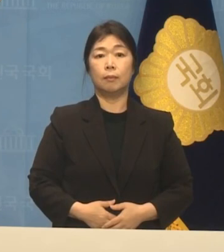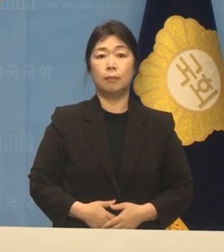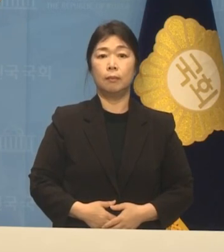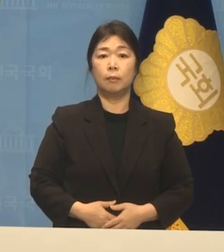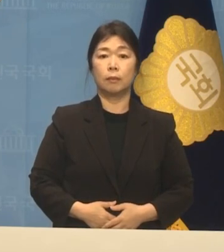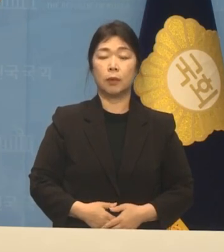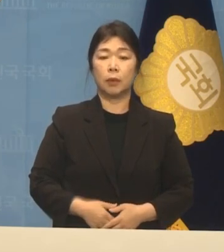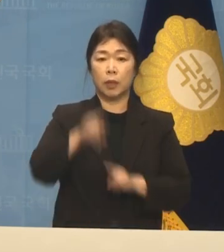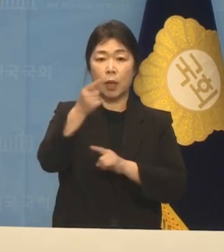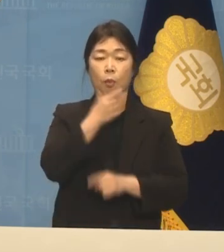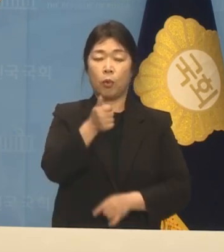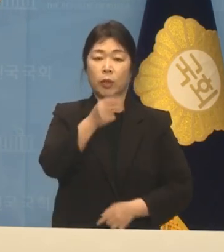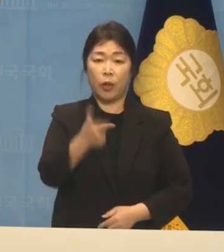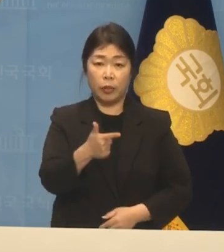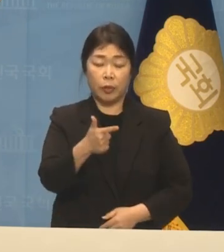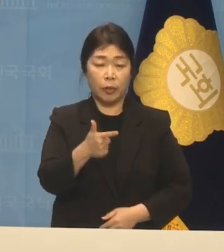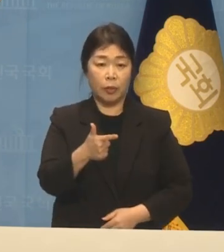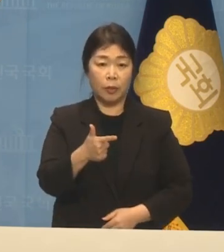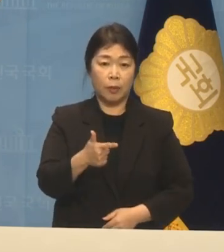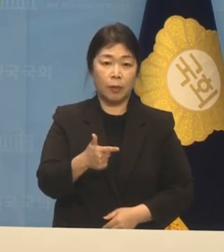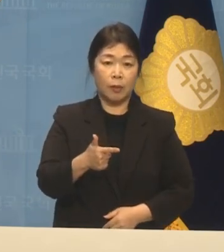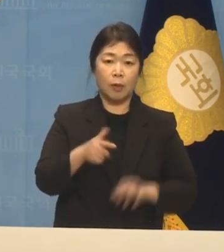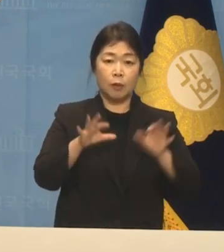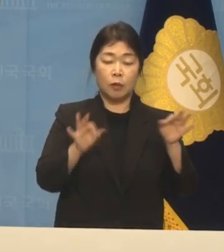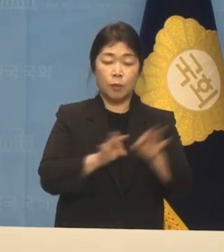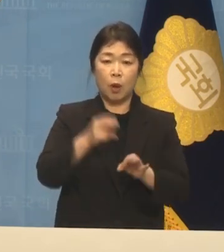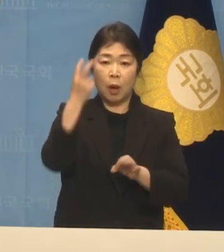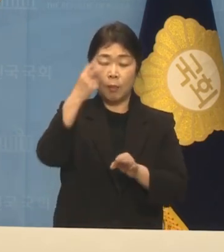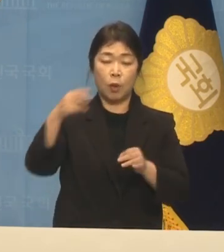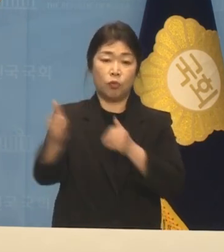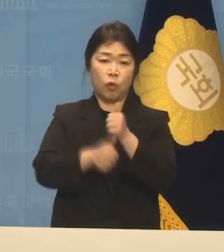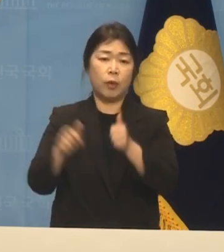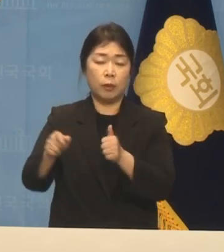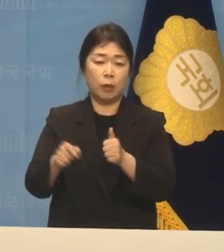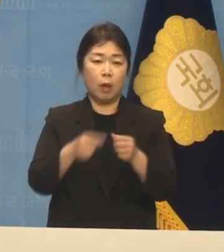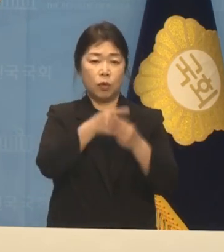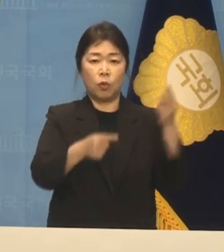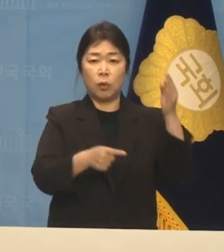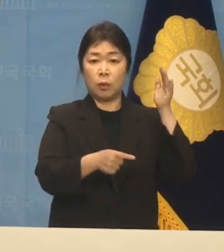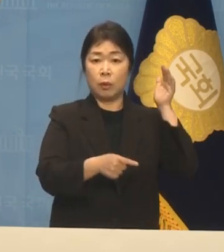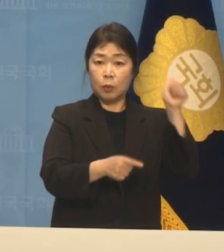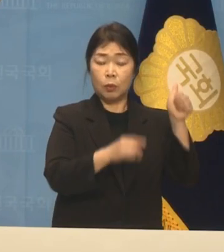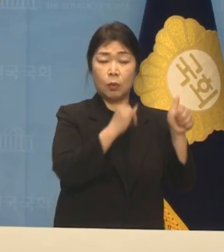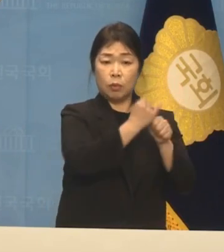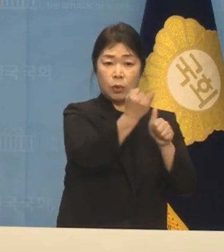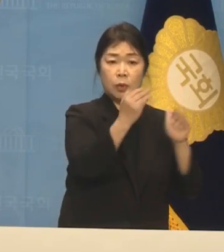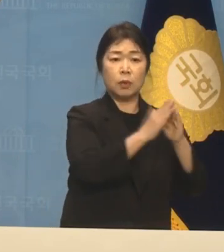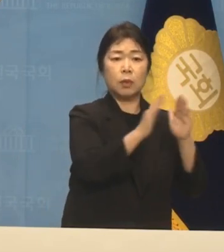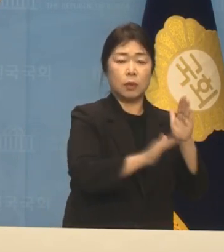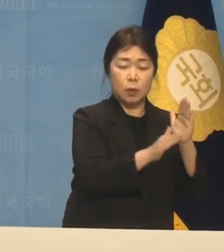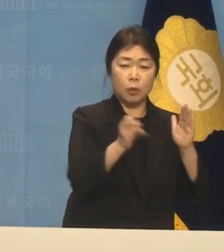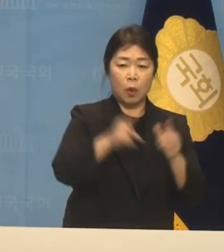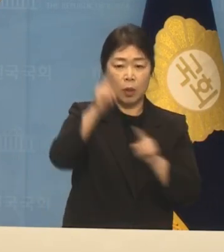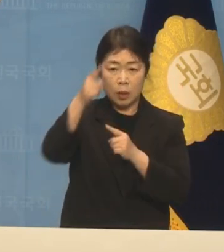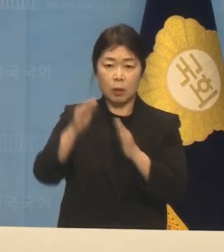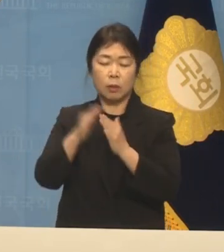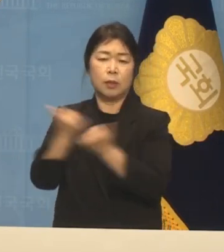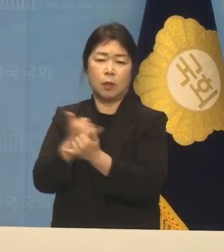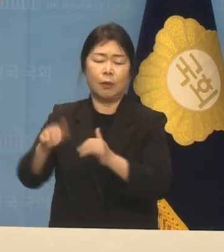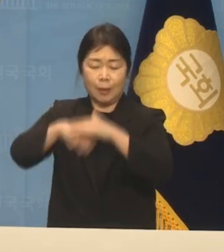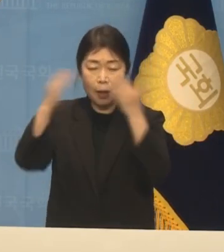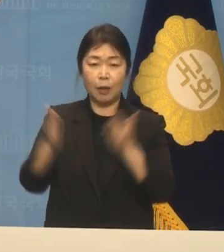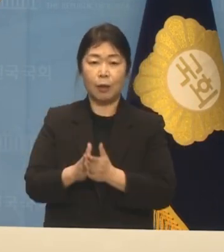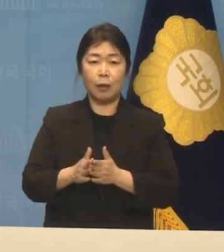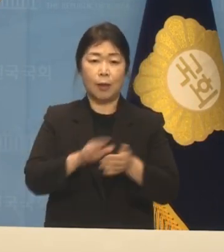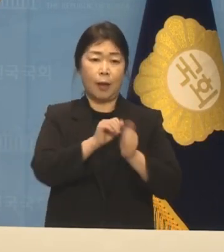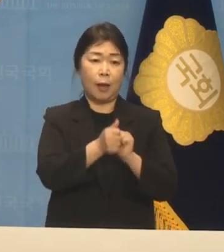이복현 금융감독원장은 우선 윤석열 대통령 처가와 이원모 후보자 일가 친척의 SK하이닉스 주식